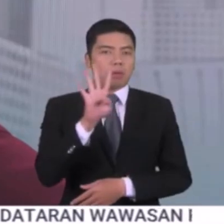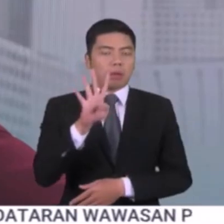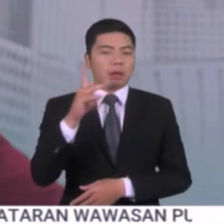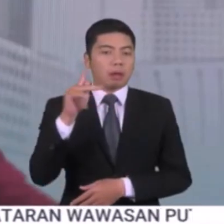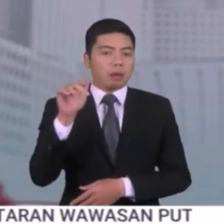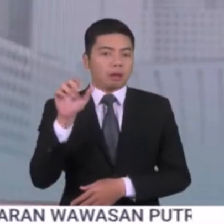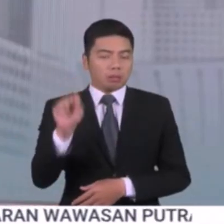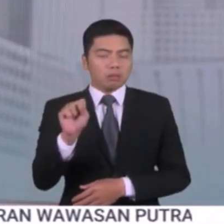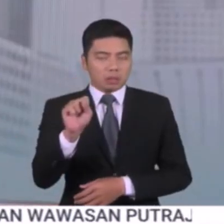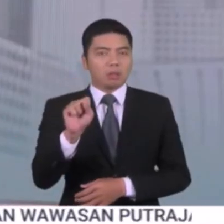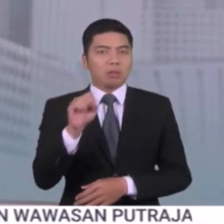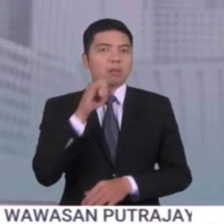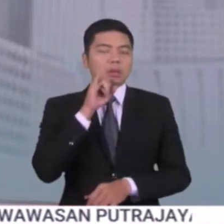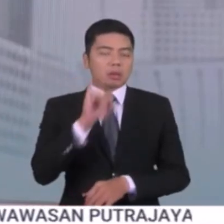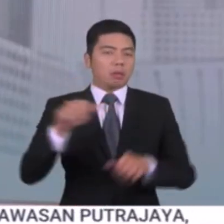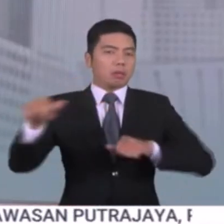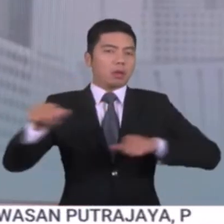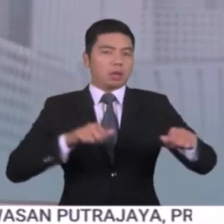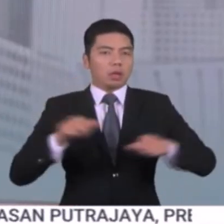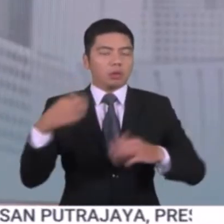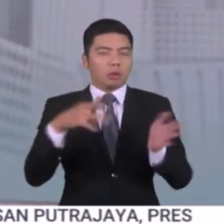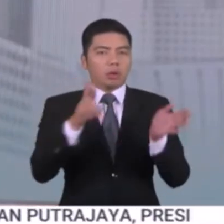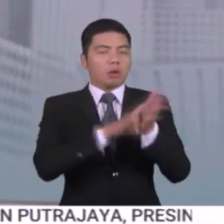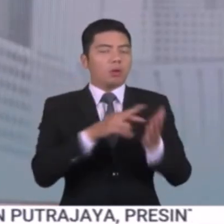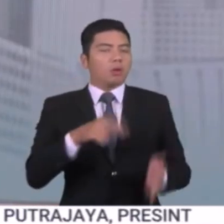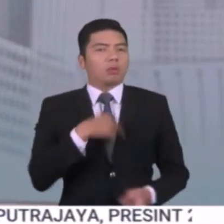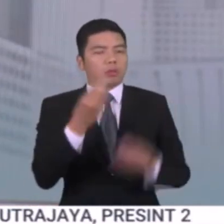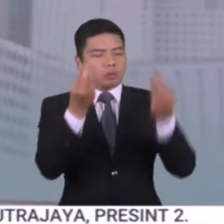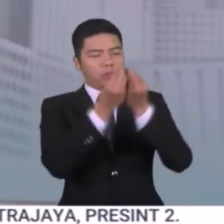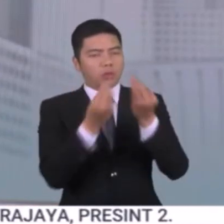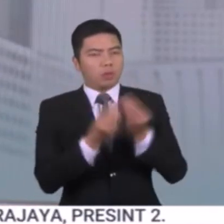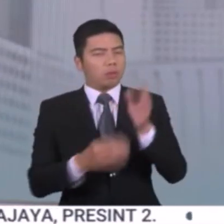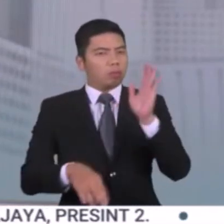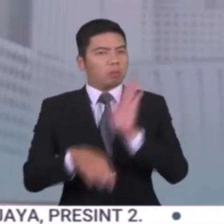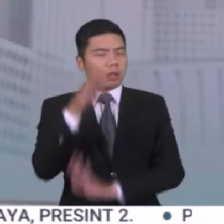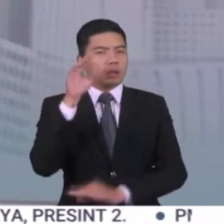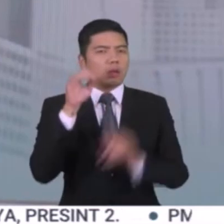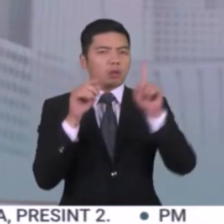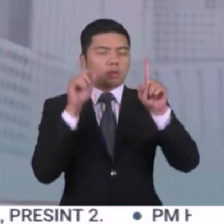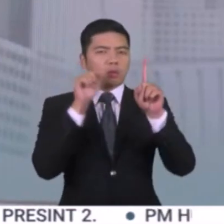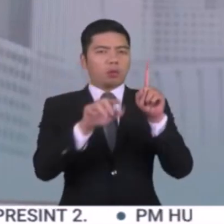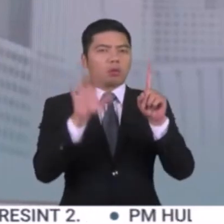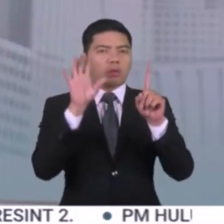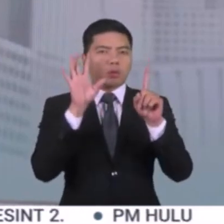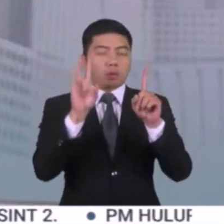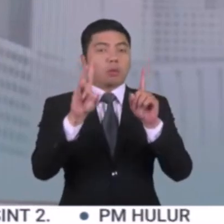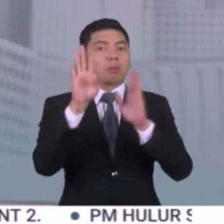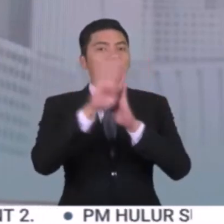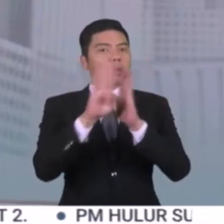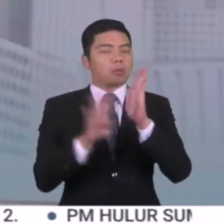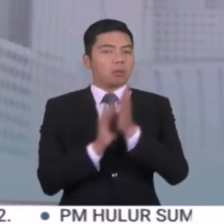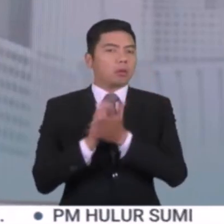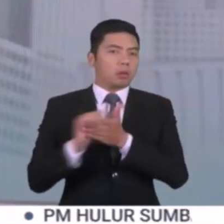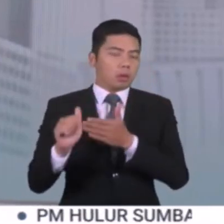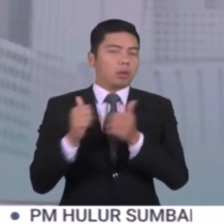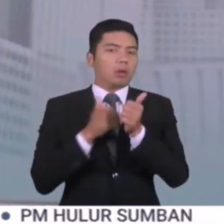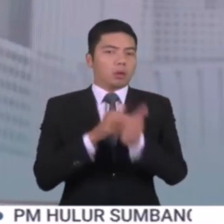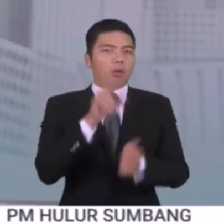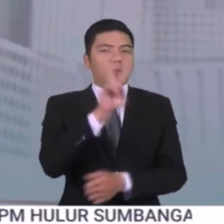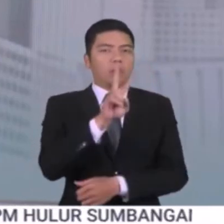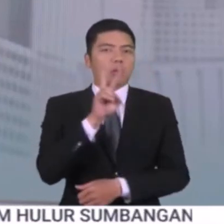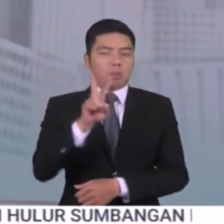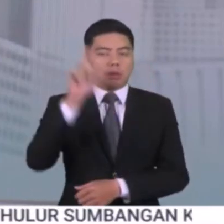21,441 kes jenayah komersial direkodkan dengan nilai kerugian mencecah lebih 1.7 bilion ringgit setakat